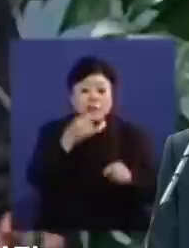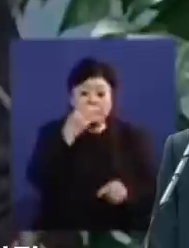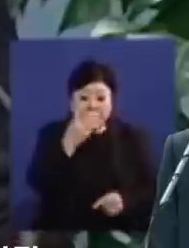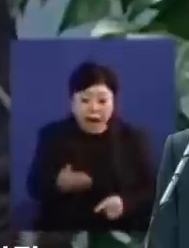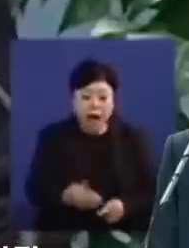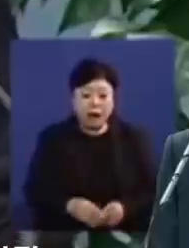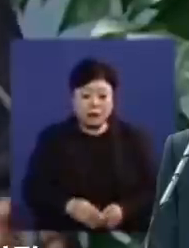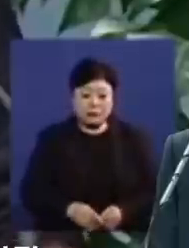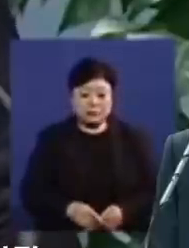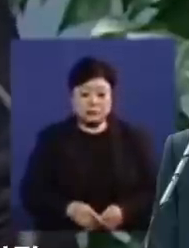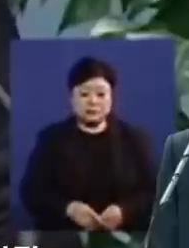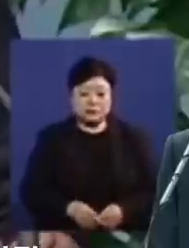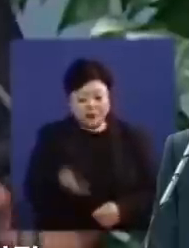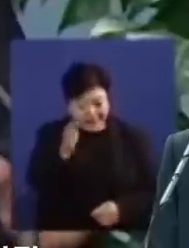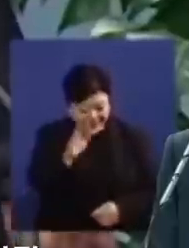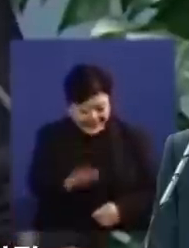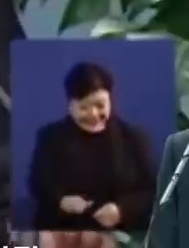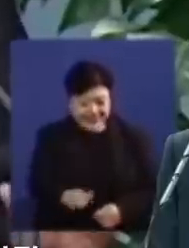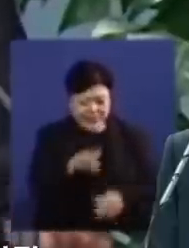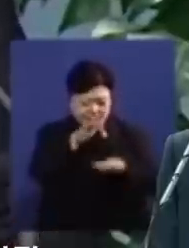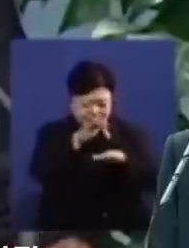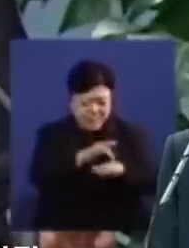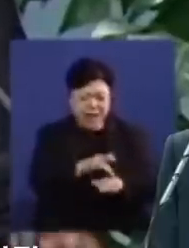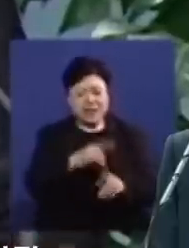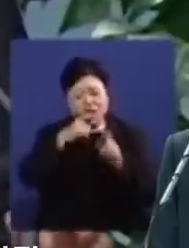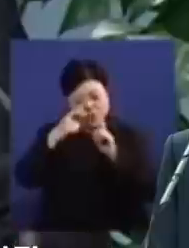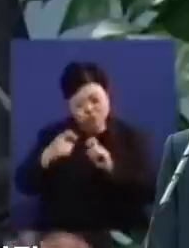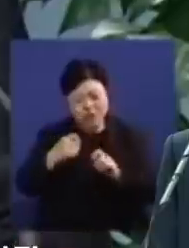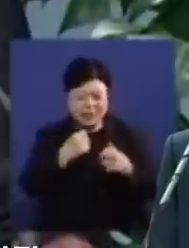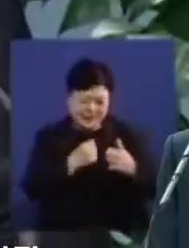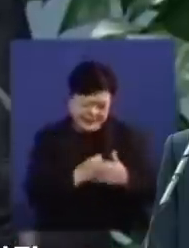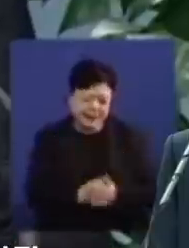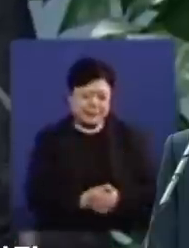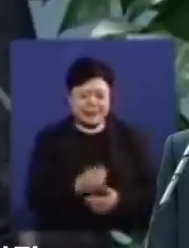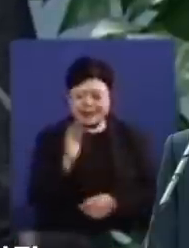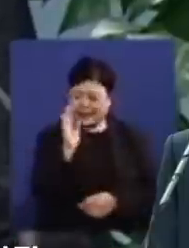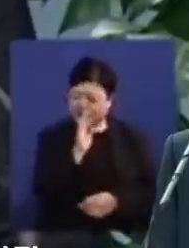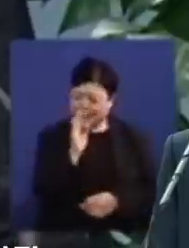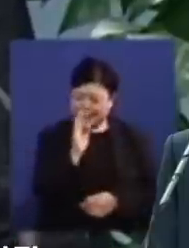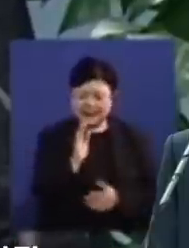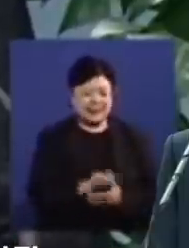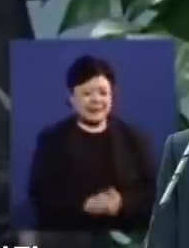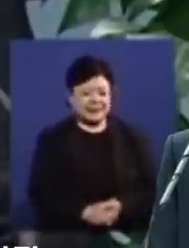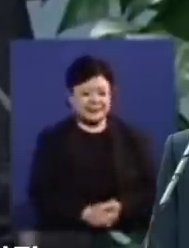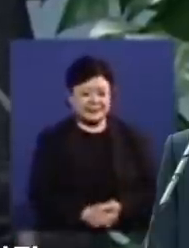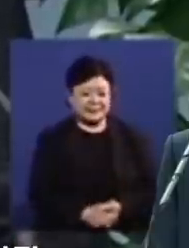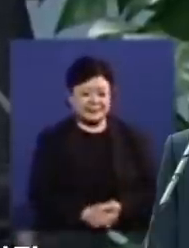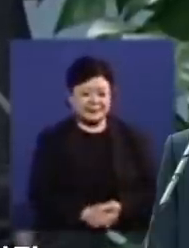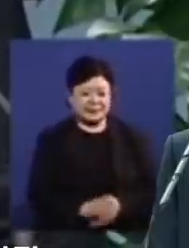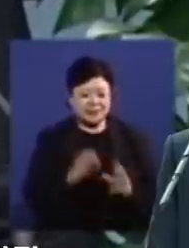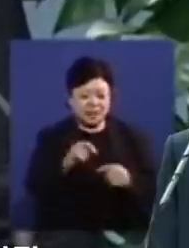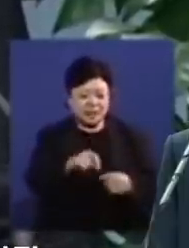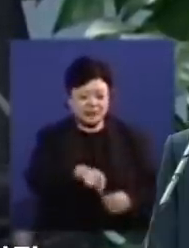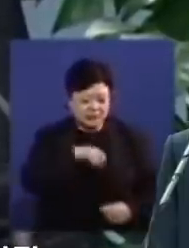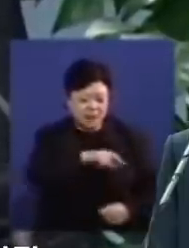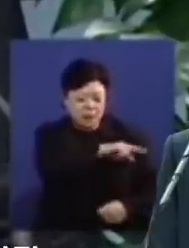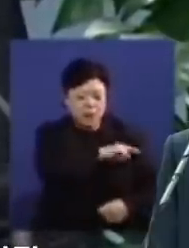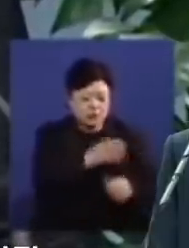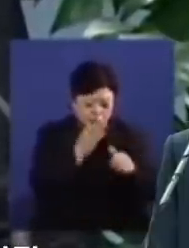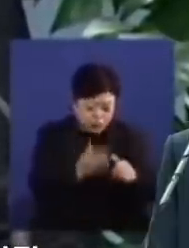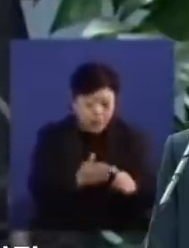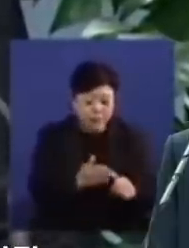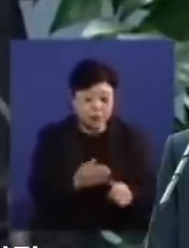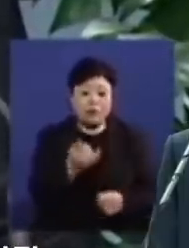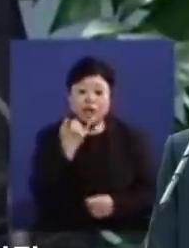얼마든지 할 수 있어요. 그러나 마귀가 꾀해서 하면 그것이 절단강산이 나는 것입니다. 그 나라와 그 일을 구하면서 하는